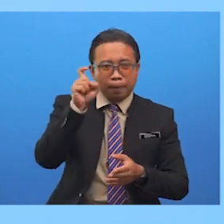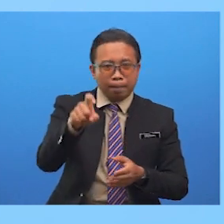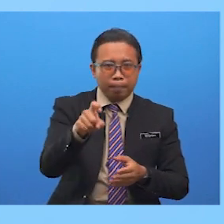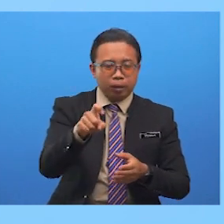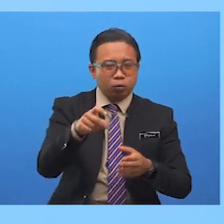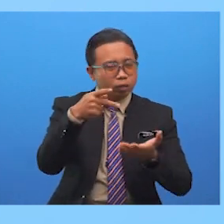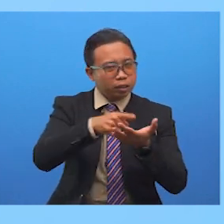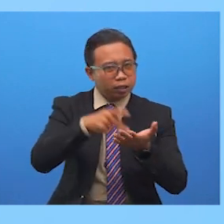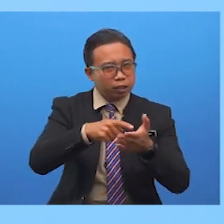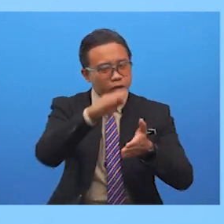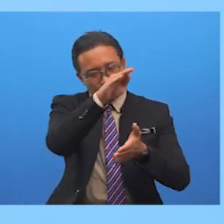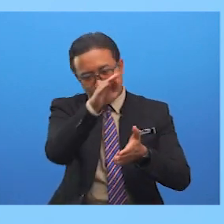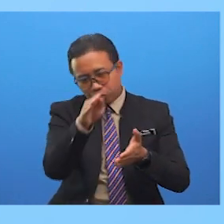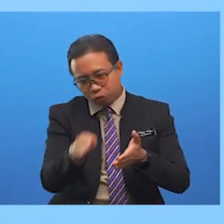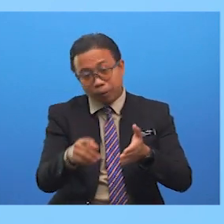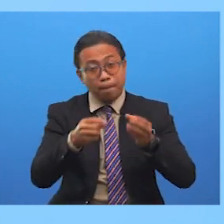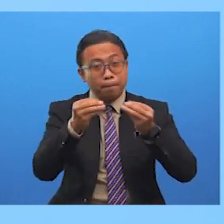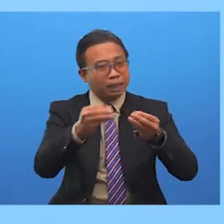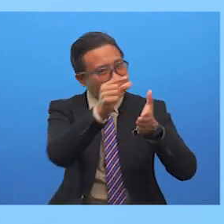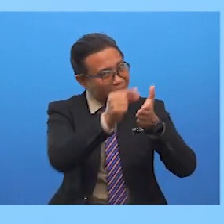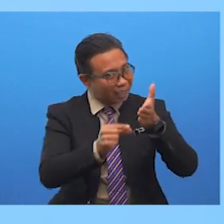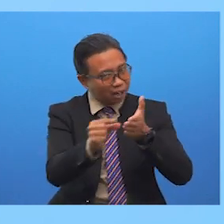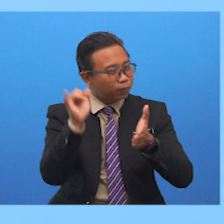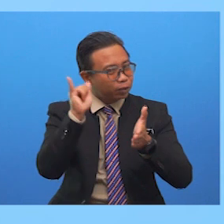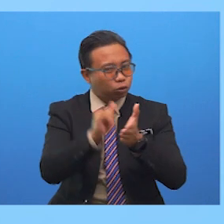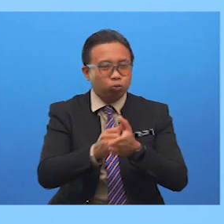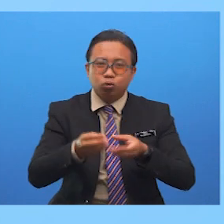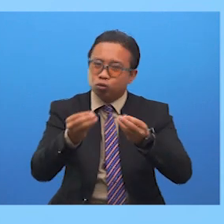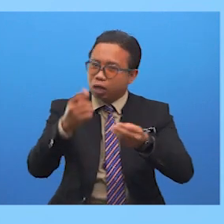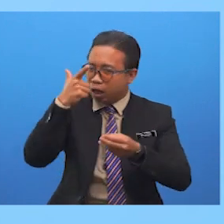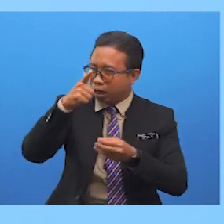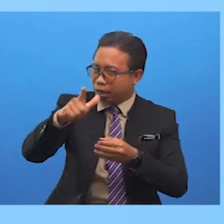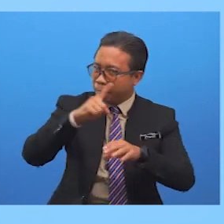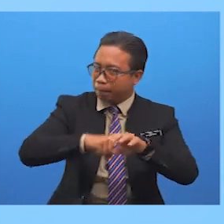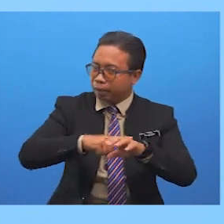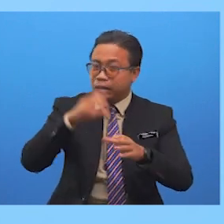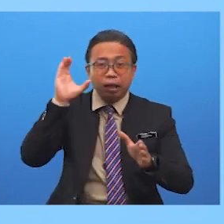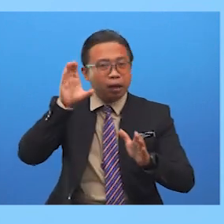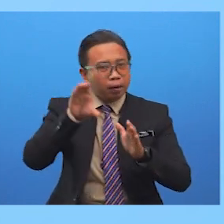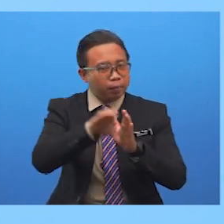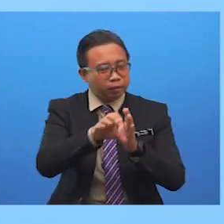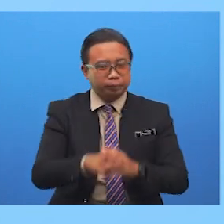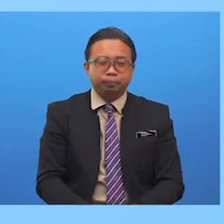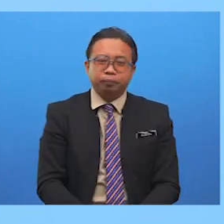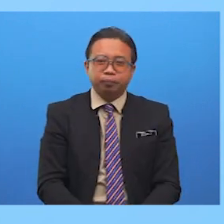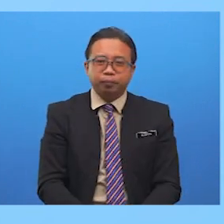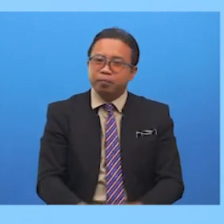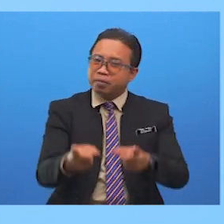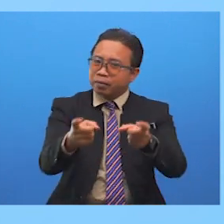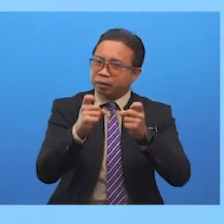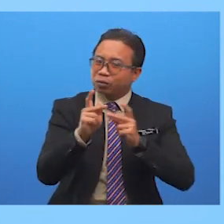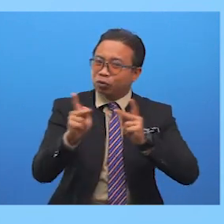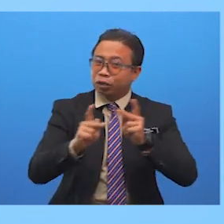kecernaan magis setiap graf tersebut seperti yang dilihat di Paparan lajuk